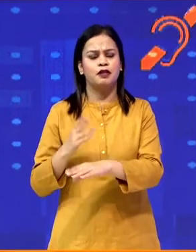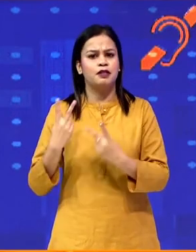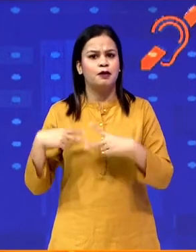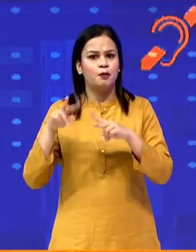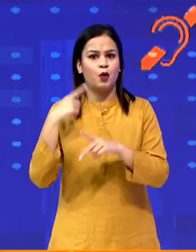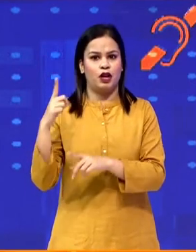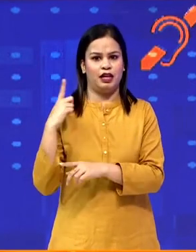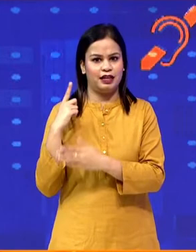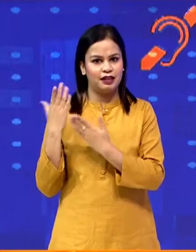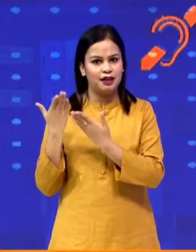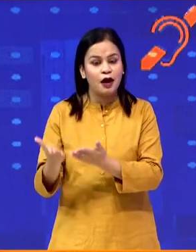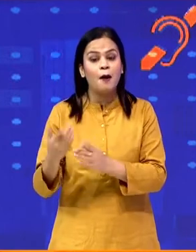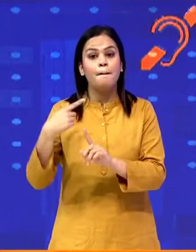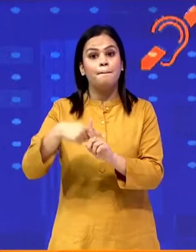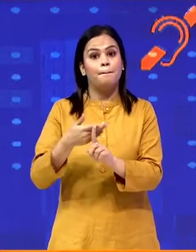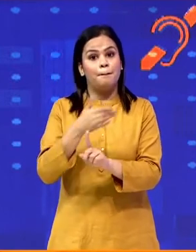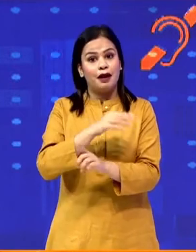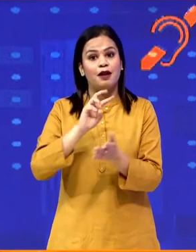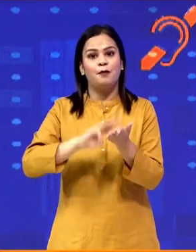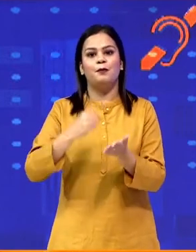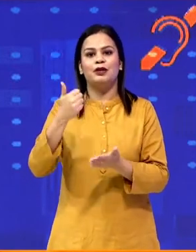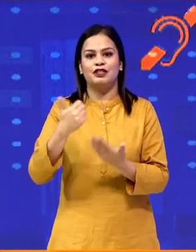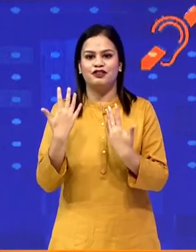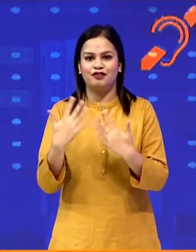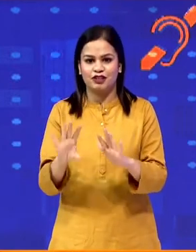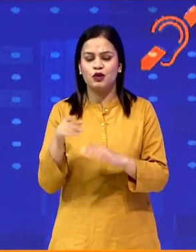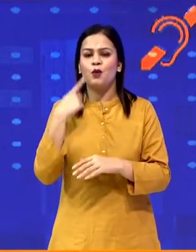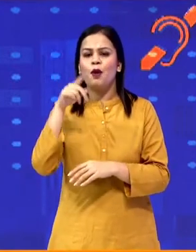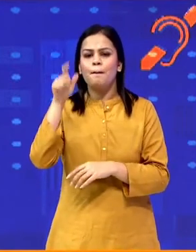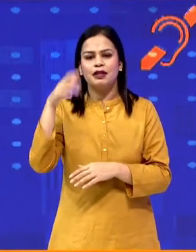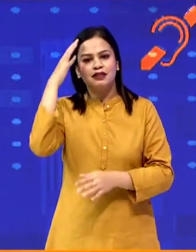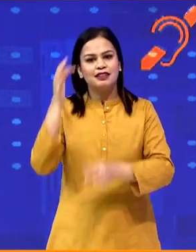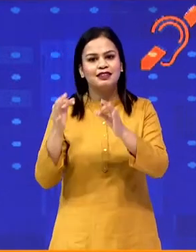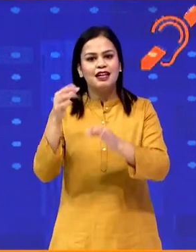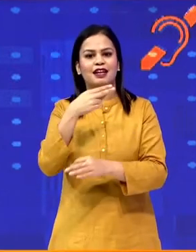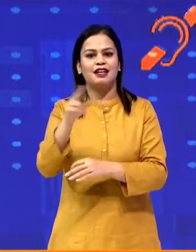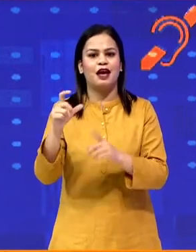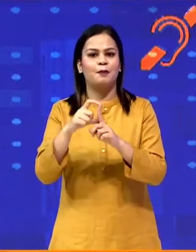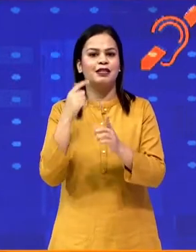यूनियन मिनिस्टर आज के जज दिनेश त्रिवेदी को